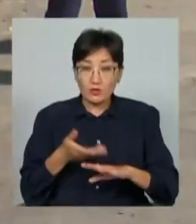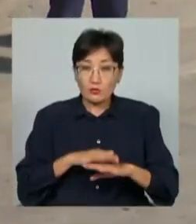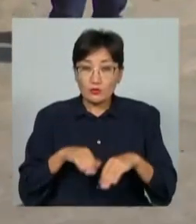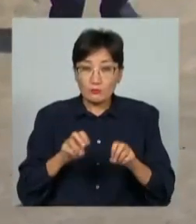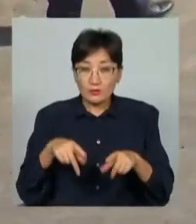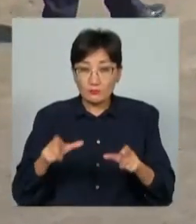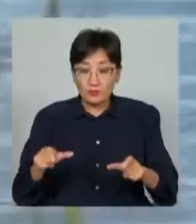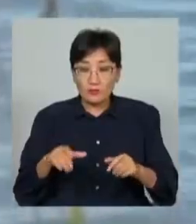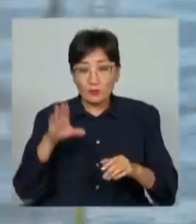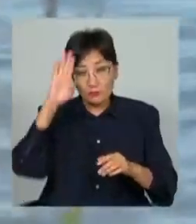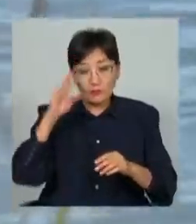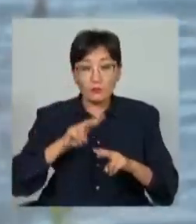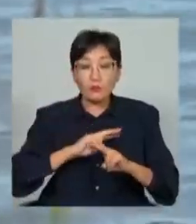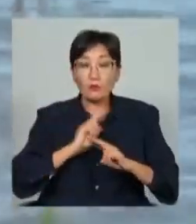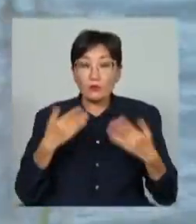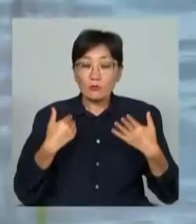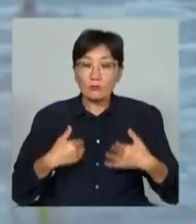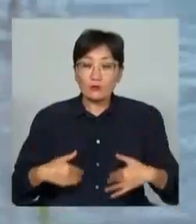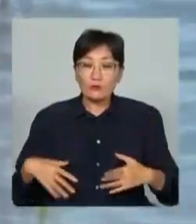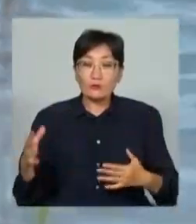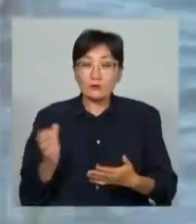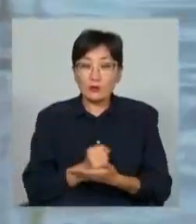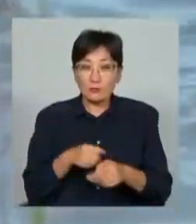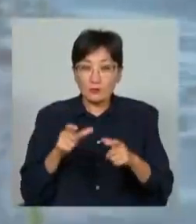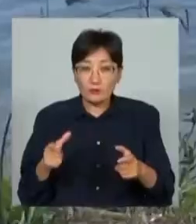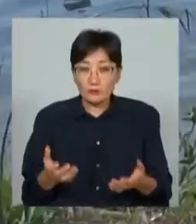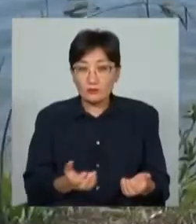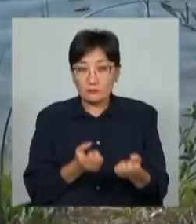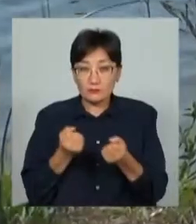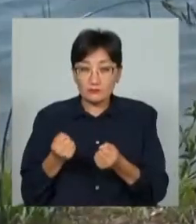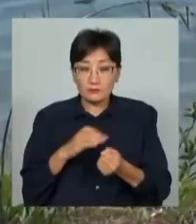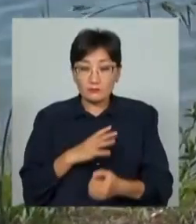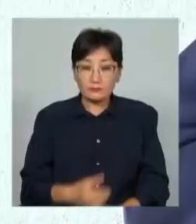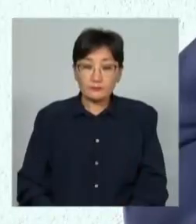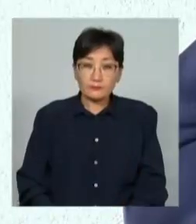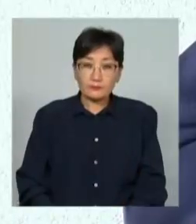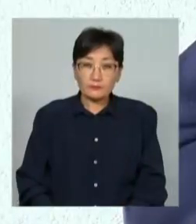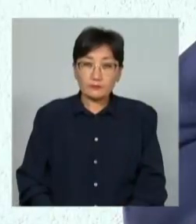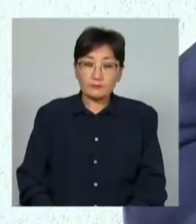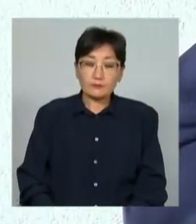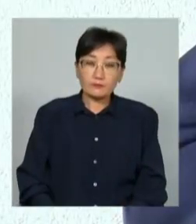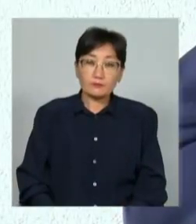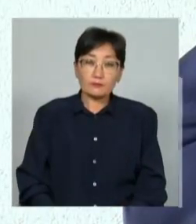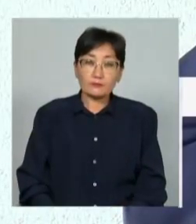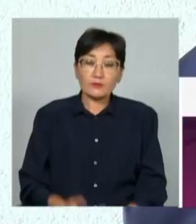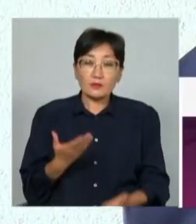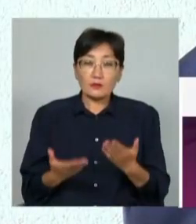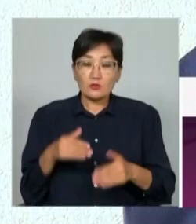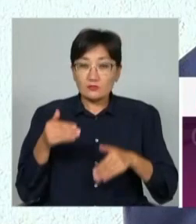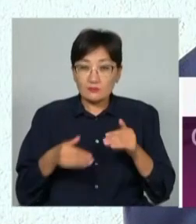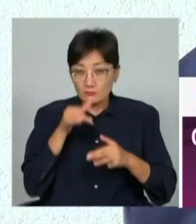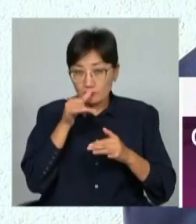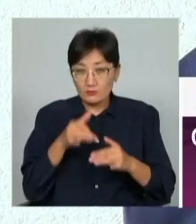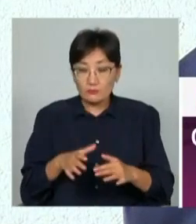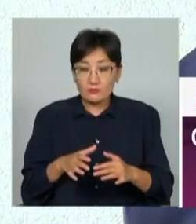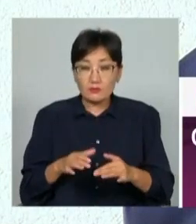төтеншеліктер. Баланың жансыз денесін ауыл тұрғындары тауып судан алып шыққан. Теплые дни. Егер сіз жүзе алмайтын